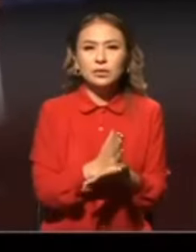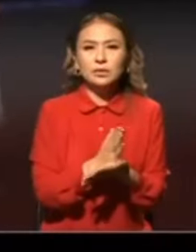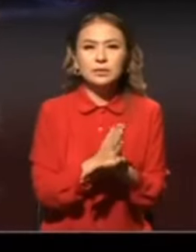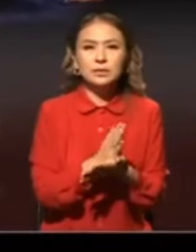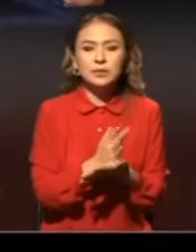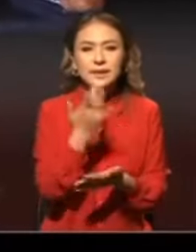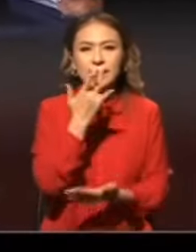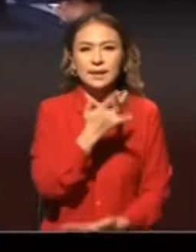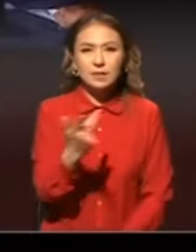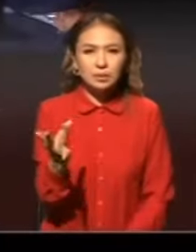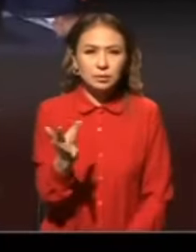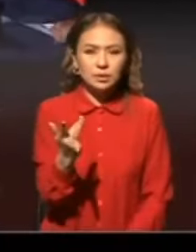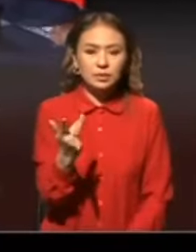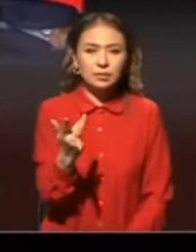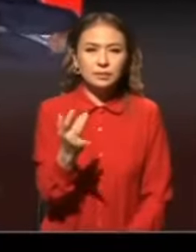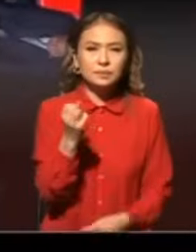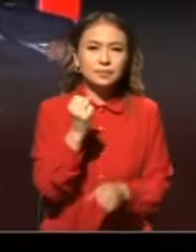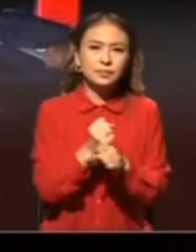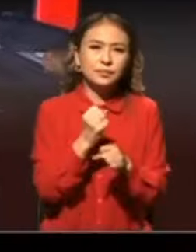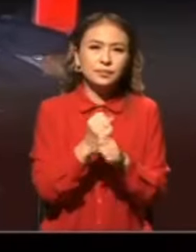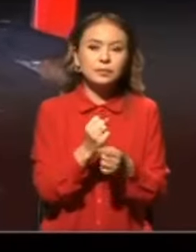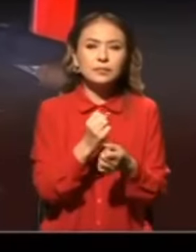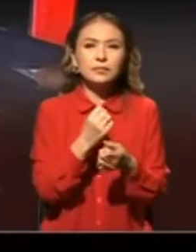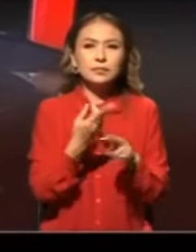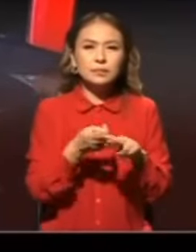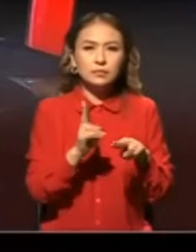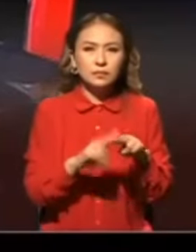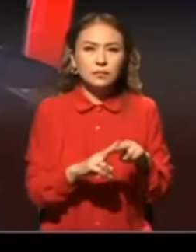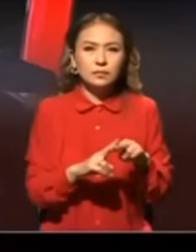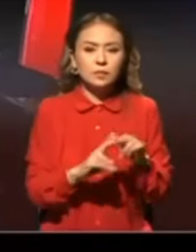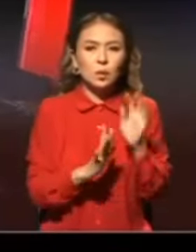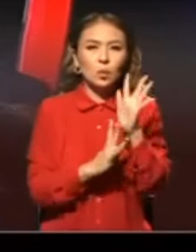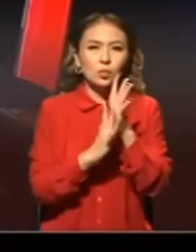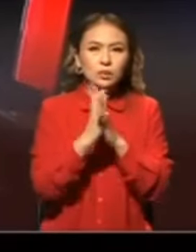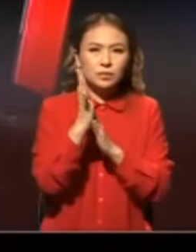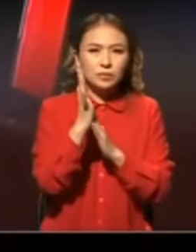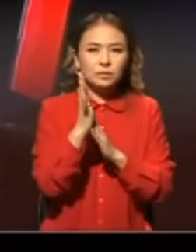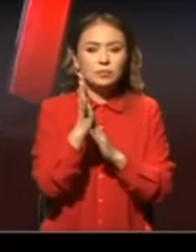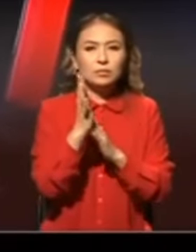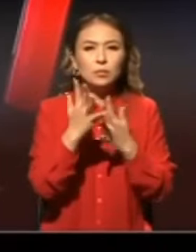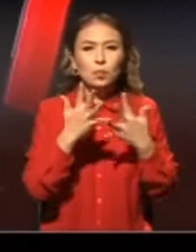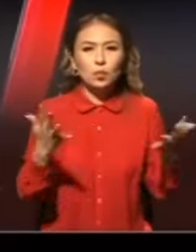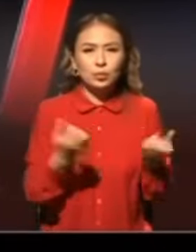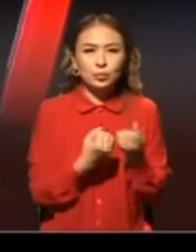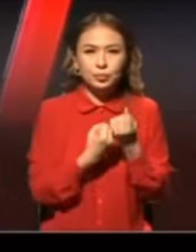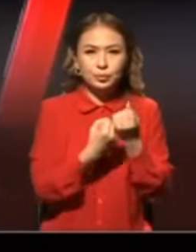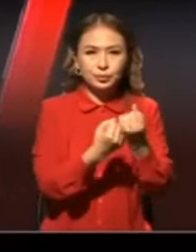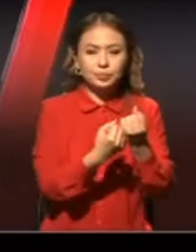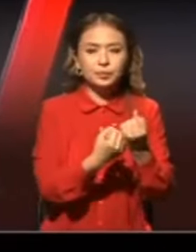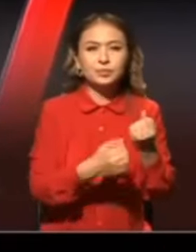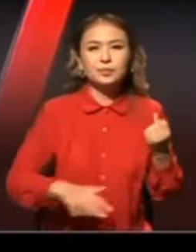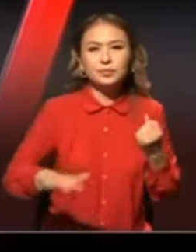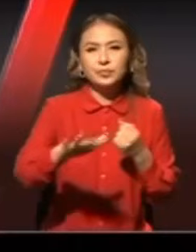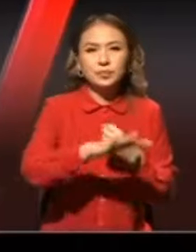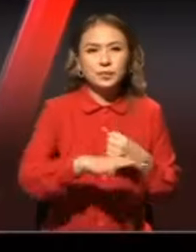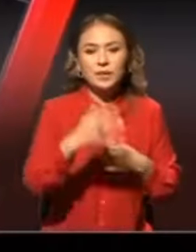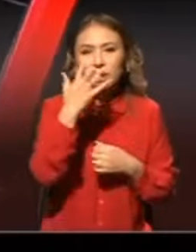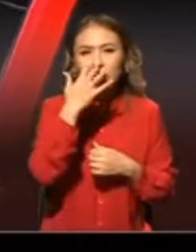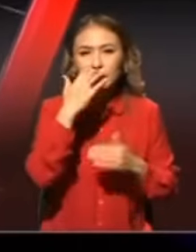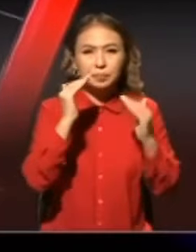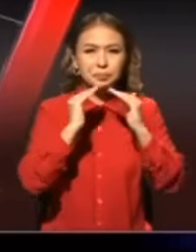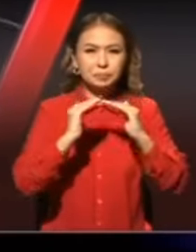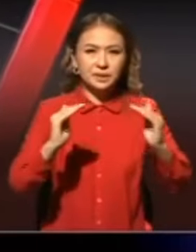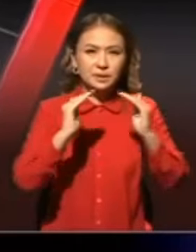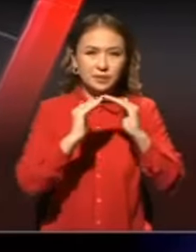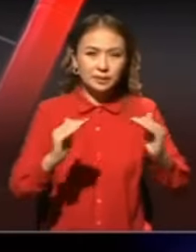жаңа саясатымыз, жасап отырған басым бағыттардың бірі ретінде өсімдік шаруашылығын қолдау. Оның ішінде мына аулалардағы теплица,